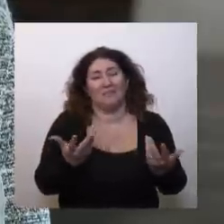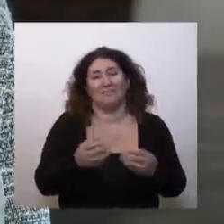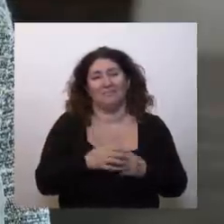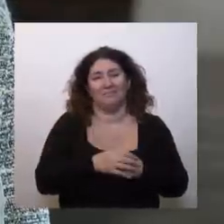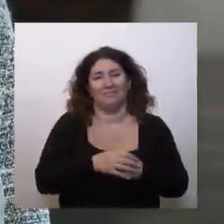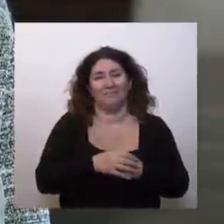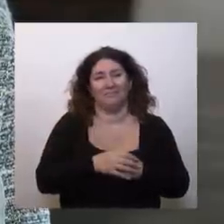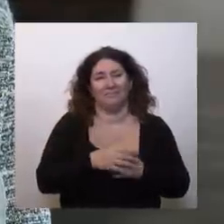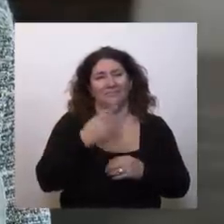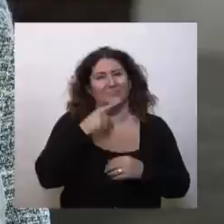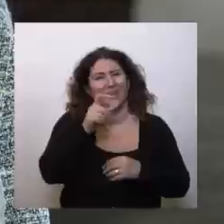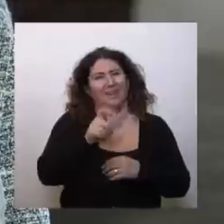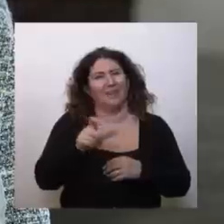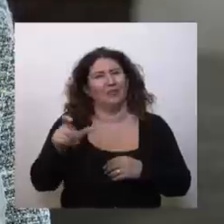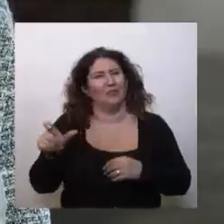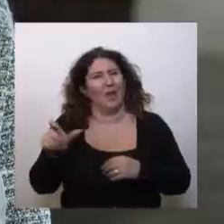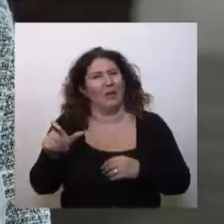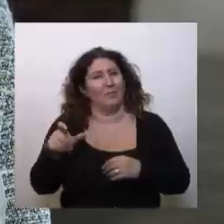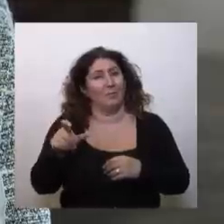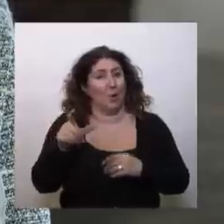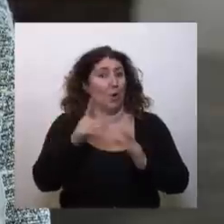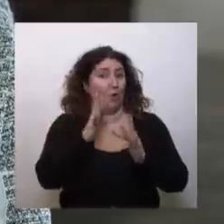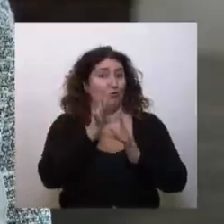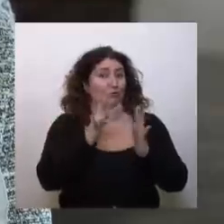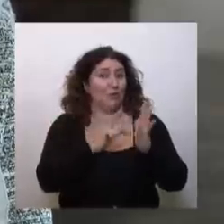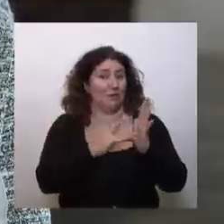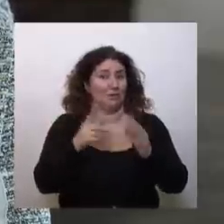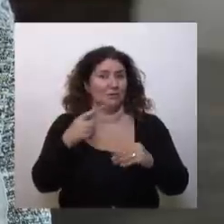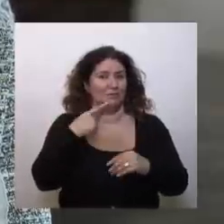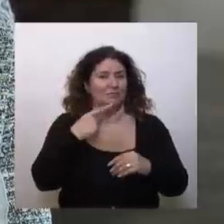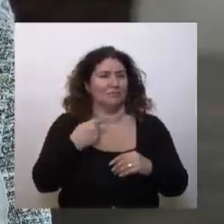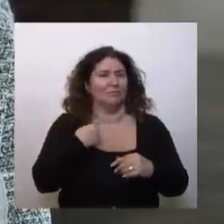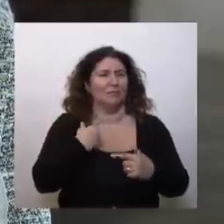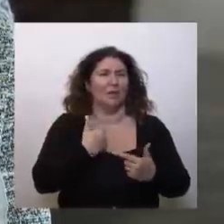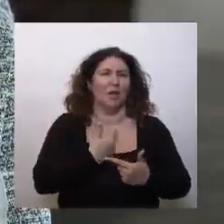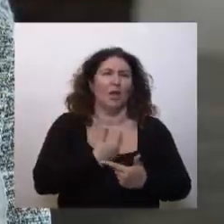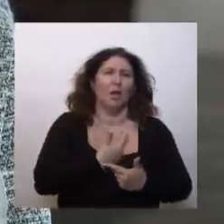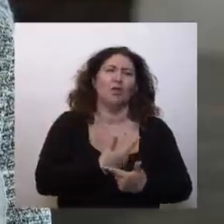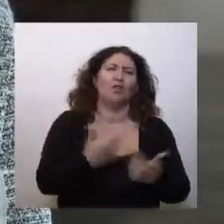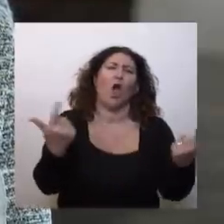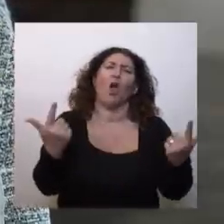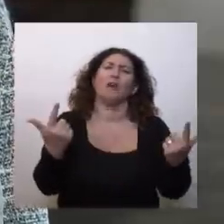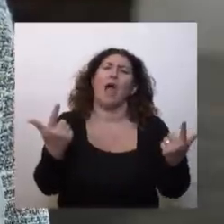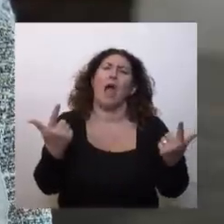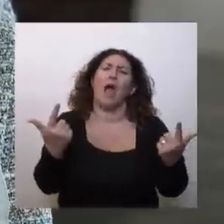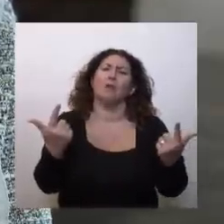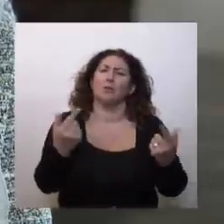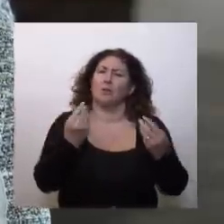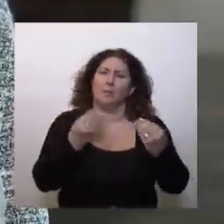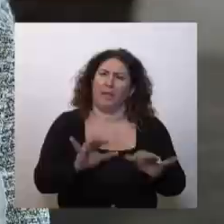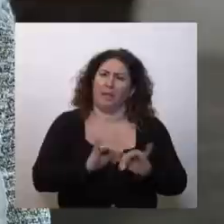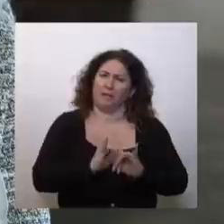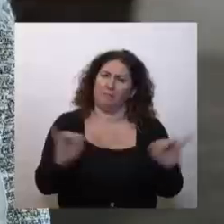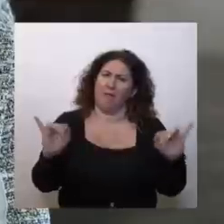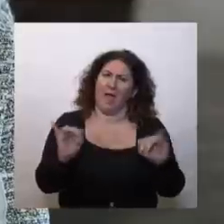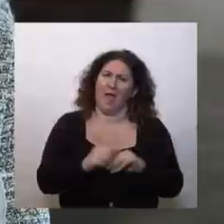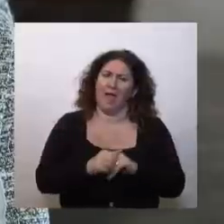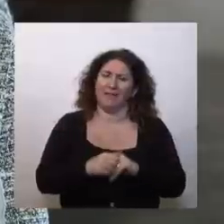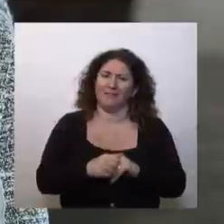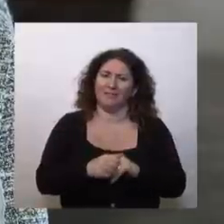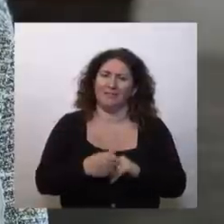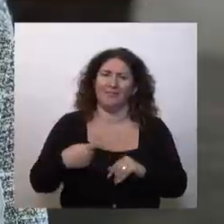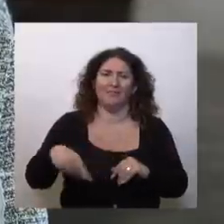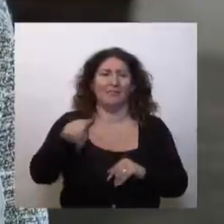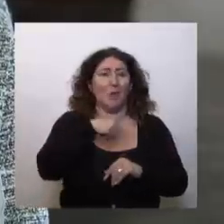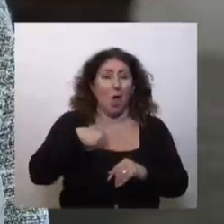così: tutto quanto è donato, esso solo non è mai perduto. Ma noi questo ancora non